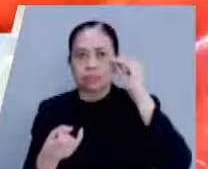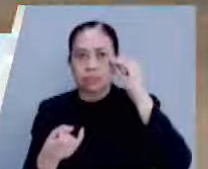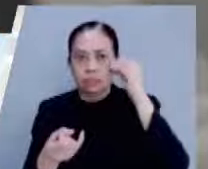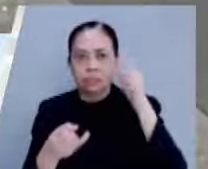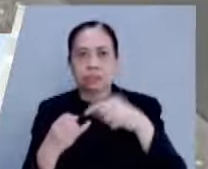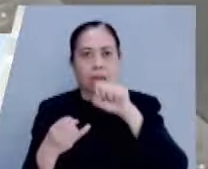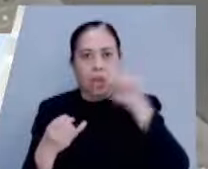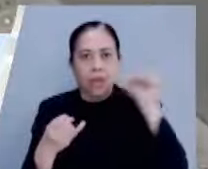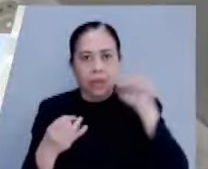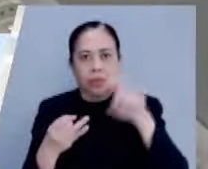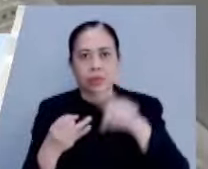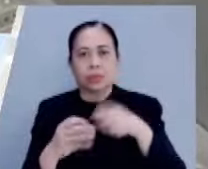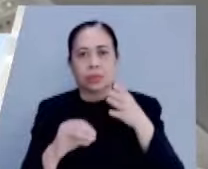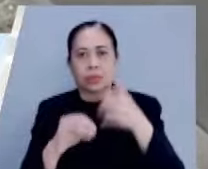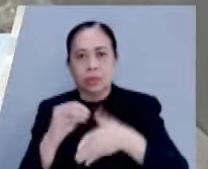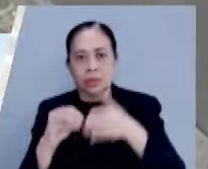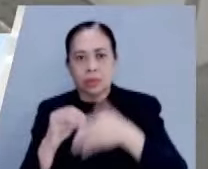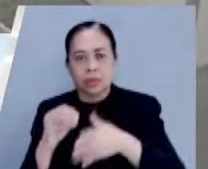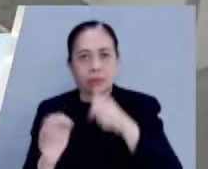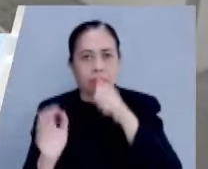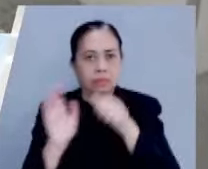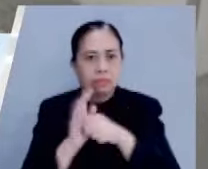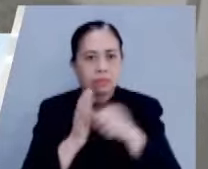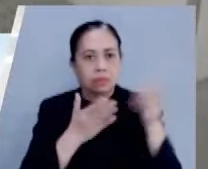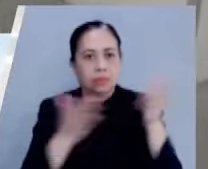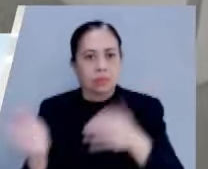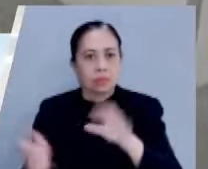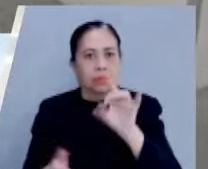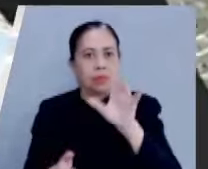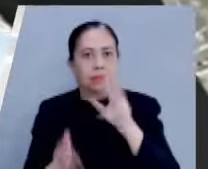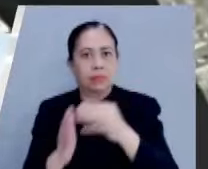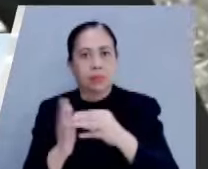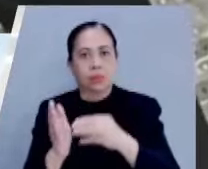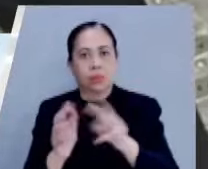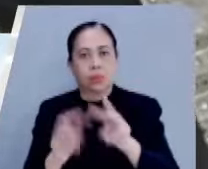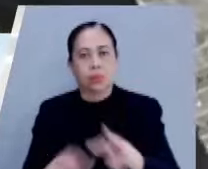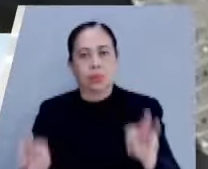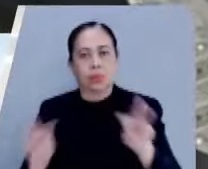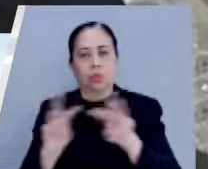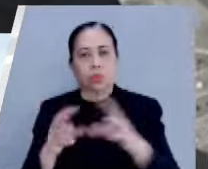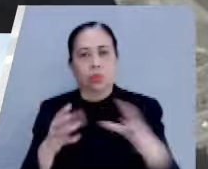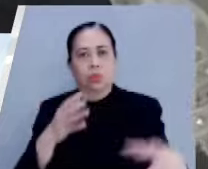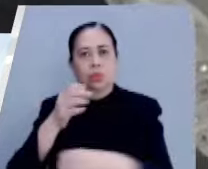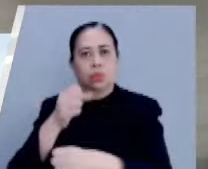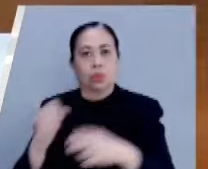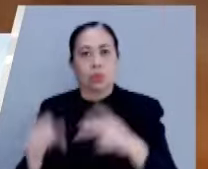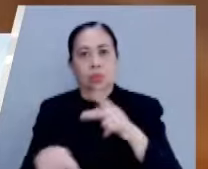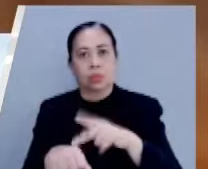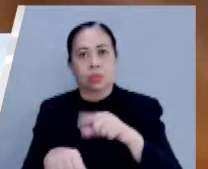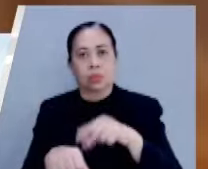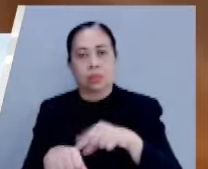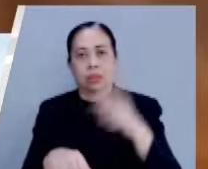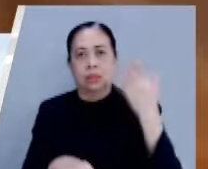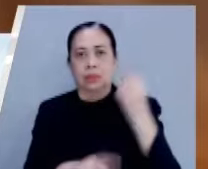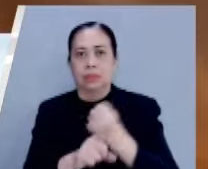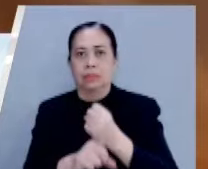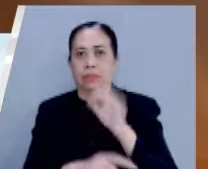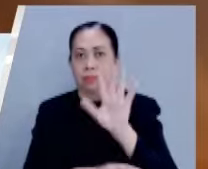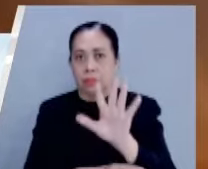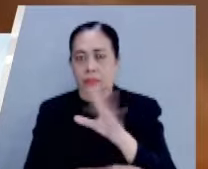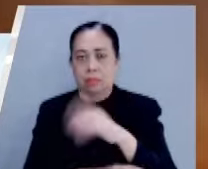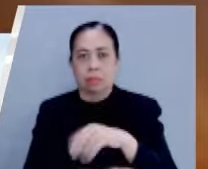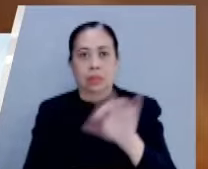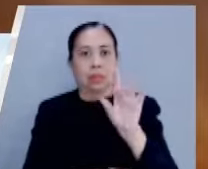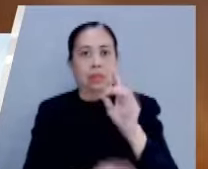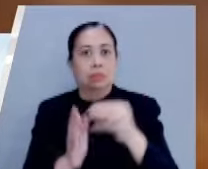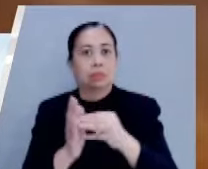kamatis. Smuggled din umano ang 85 milyong pisong halaga ng produktong nasabat sa Paranaque nitong September 5. At ang 18 milyong pisong